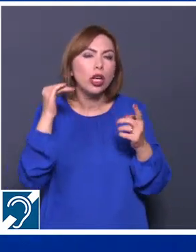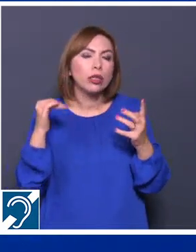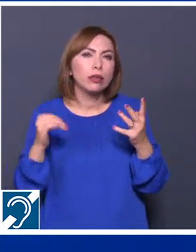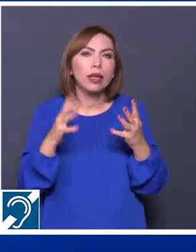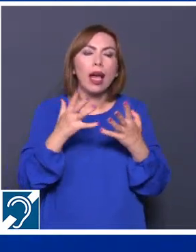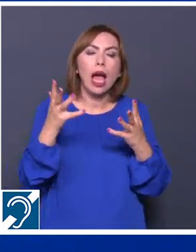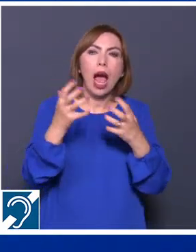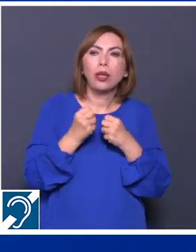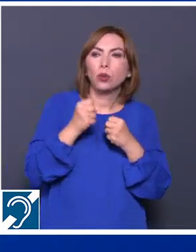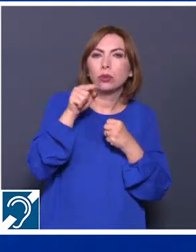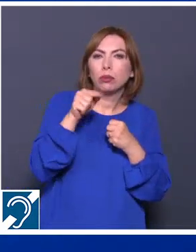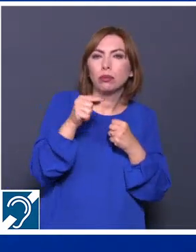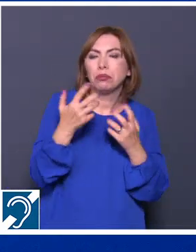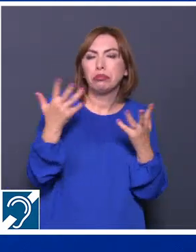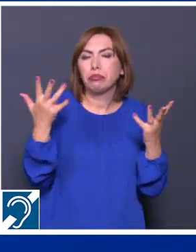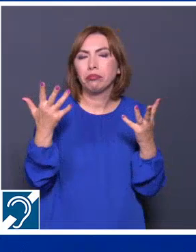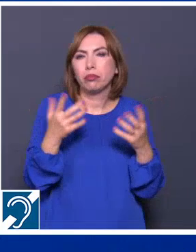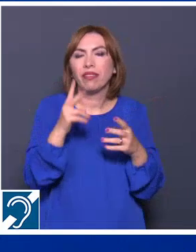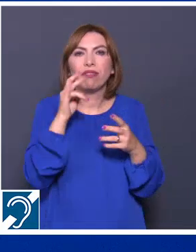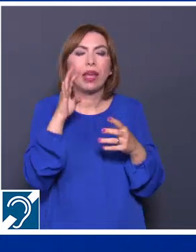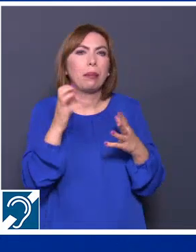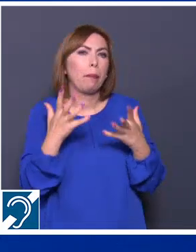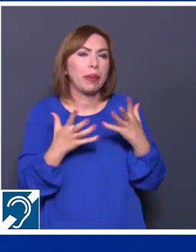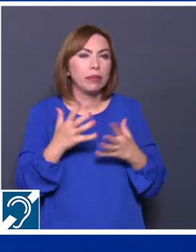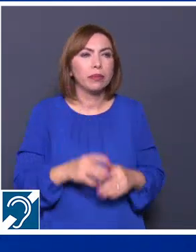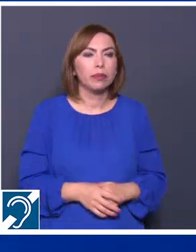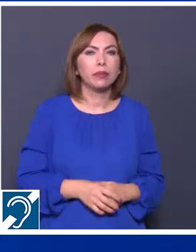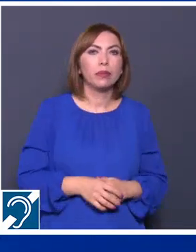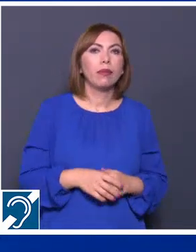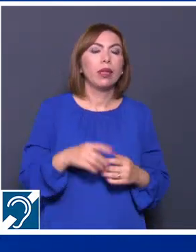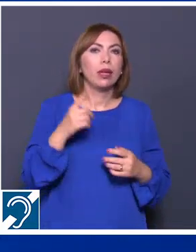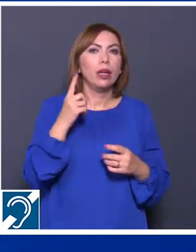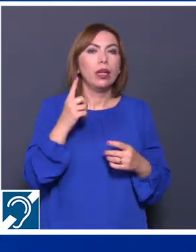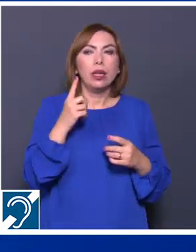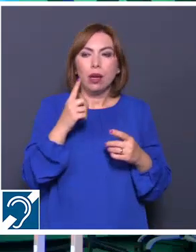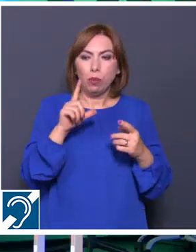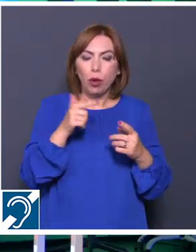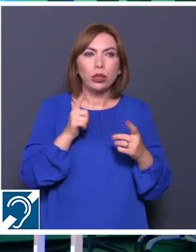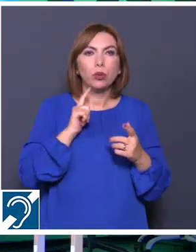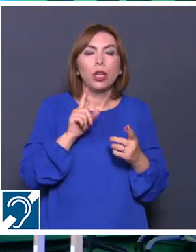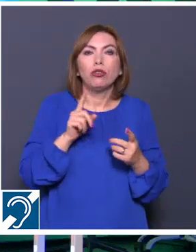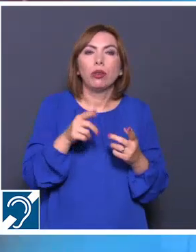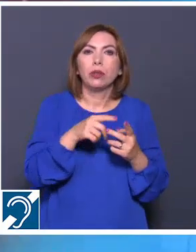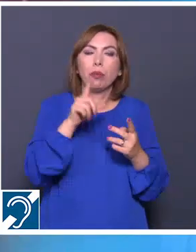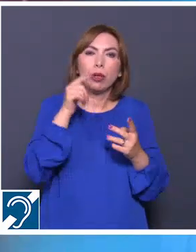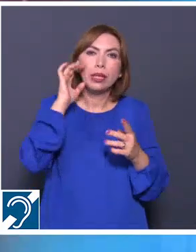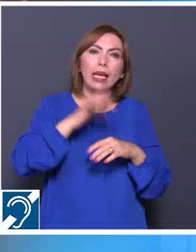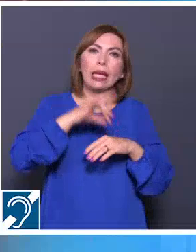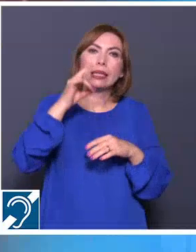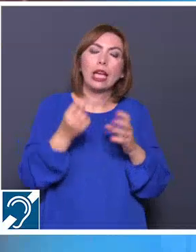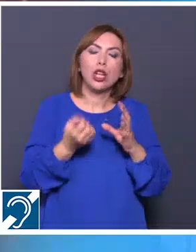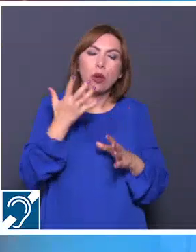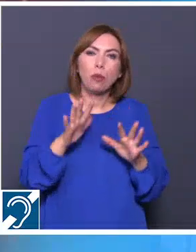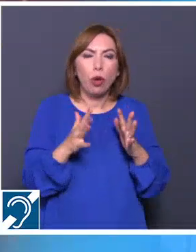aducă ție, nu știu, și un anumit vibe. Și care nu te până la urmă. Da. Care poate să-ți dea variante pentru ceea ce ai tu de spus. Să vină cu idei exact. Noi,